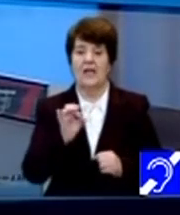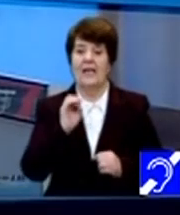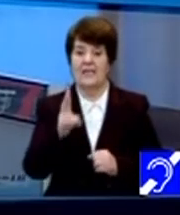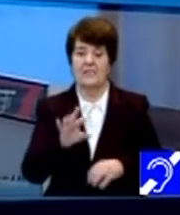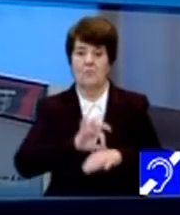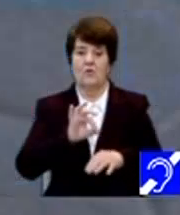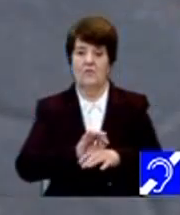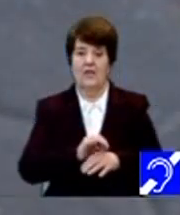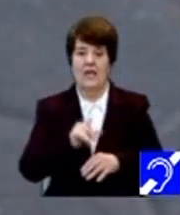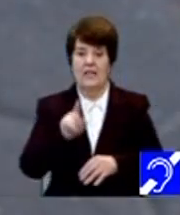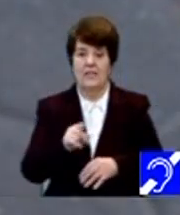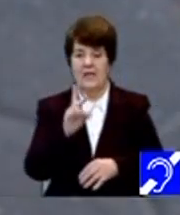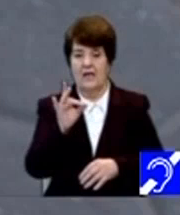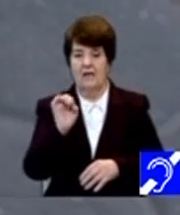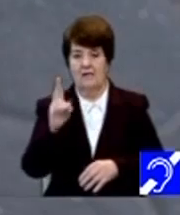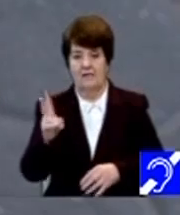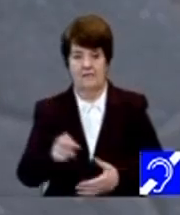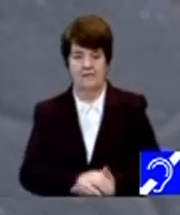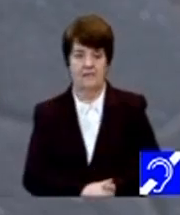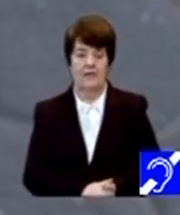și a riscului de îmbolnăvire de cancer.